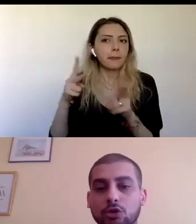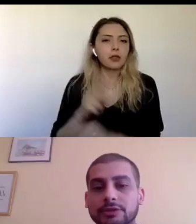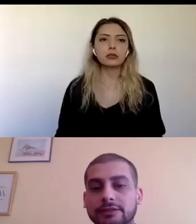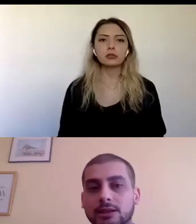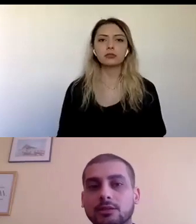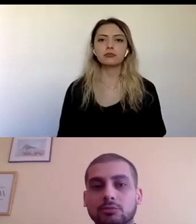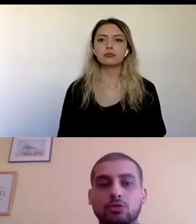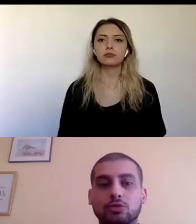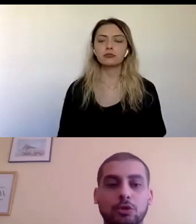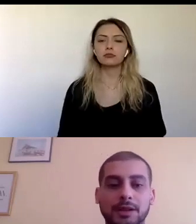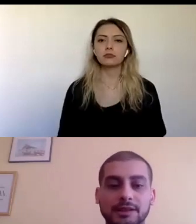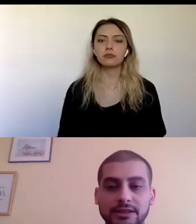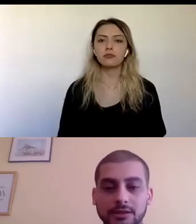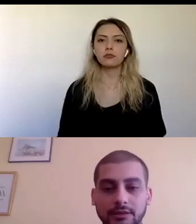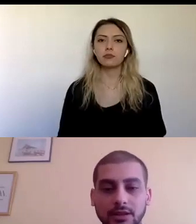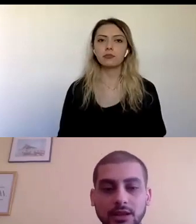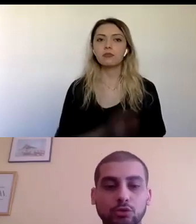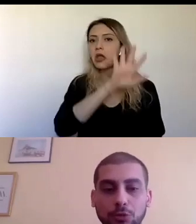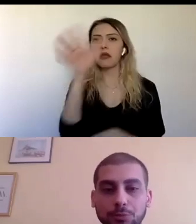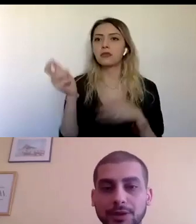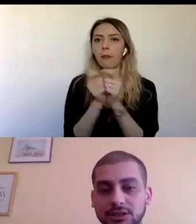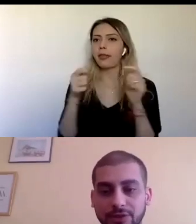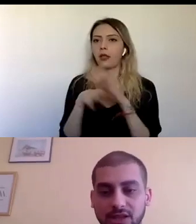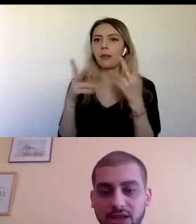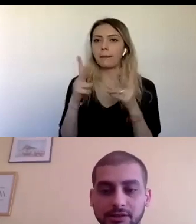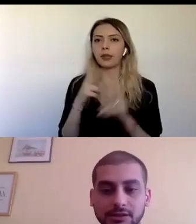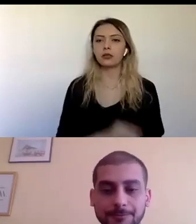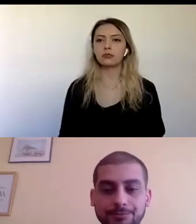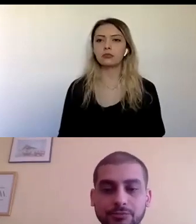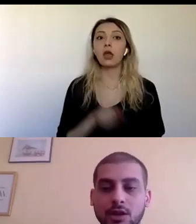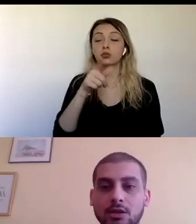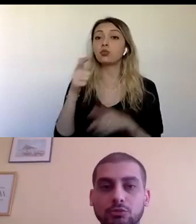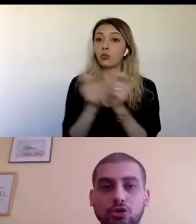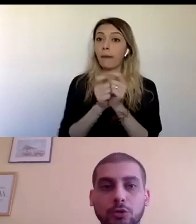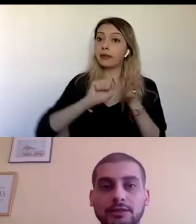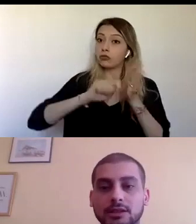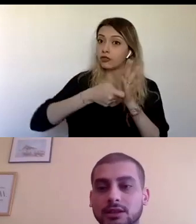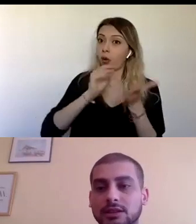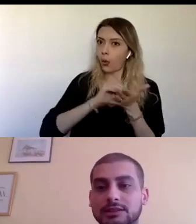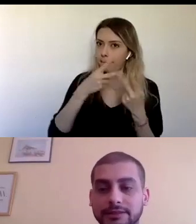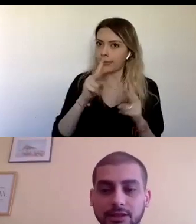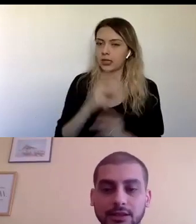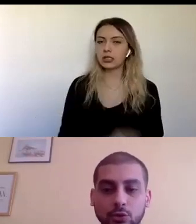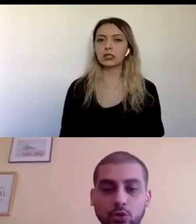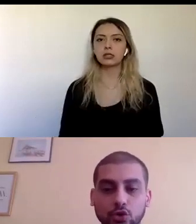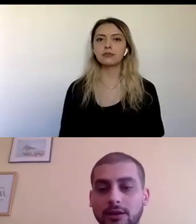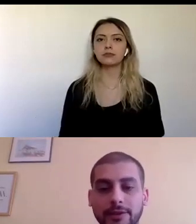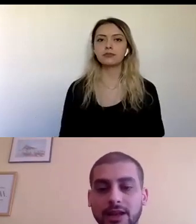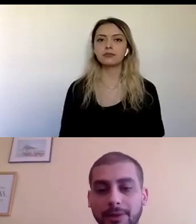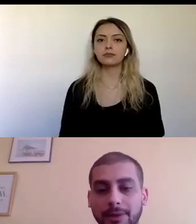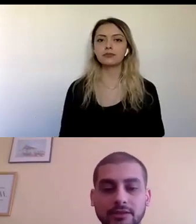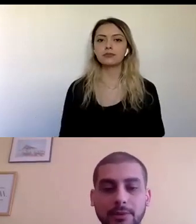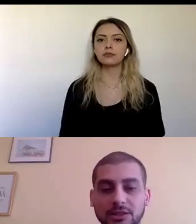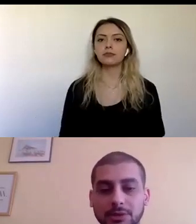direkt onlar da bu toplantıya girebilirler. Bu toplantıyı şifreleyebilirsiniz. Bu toplantıyı YouTube'a